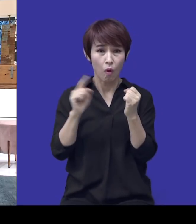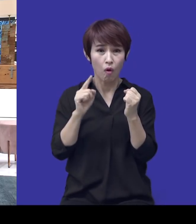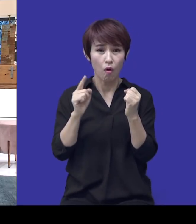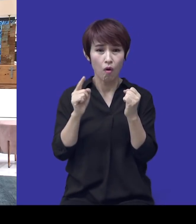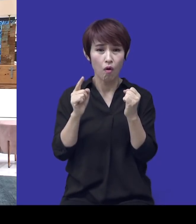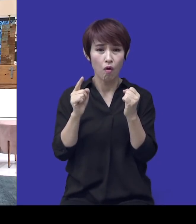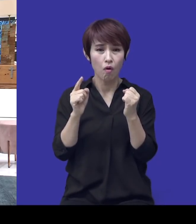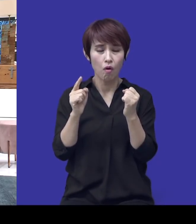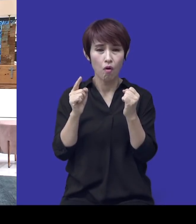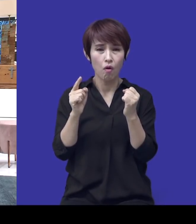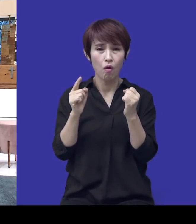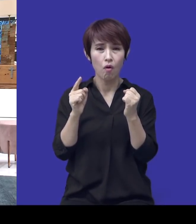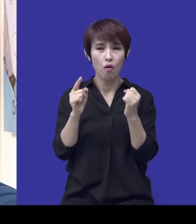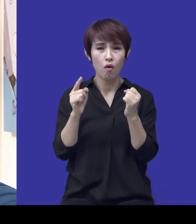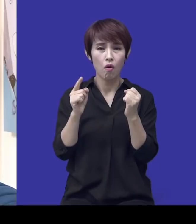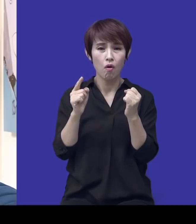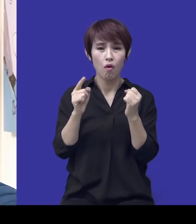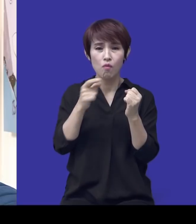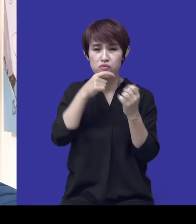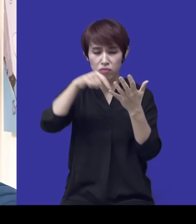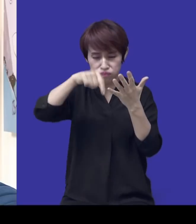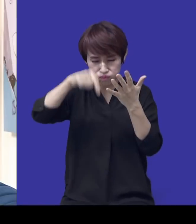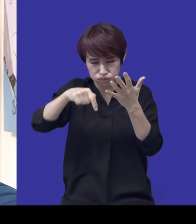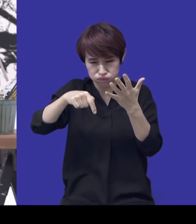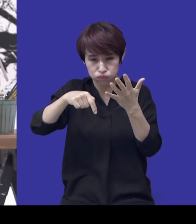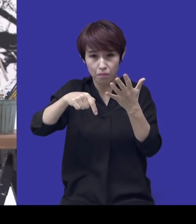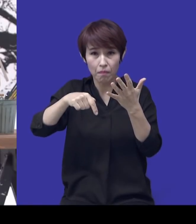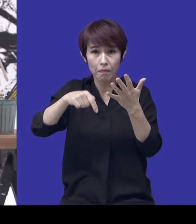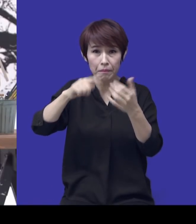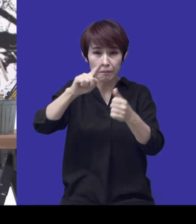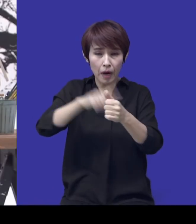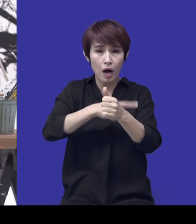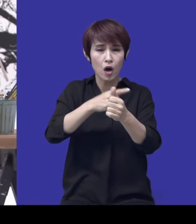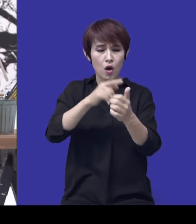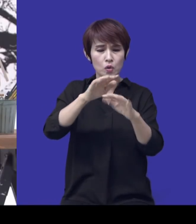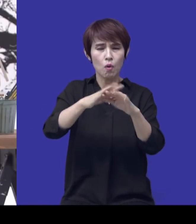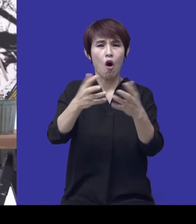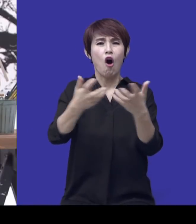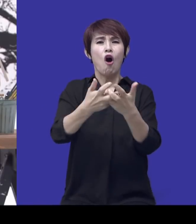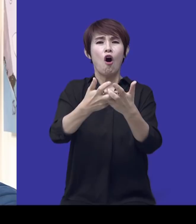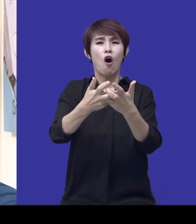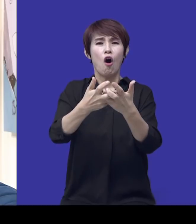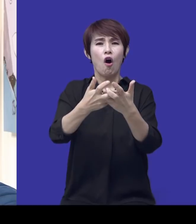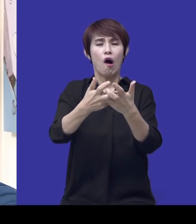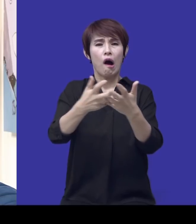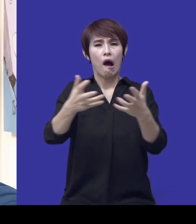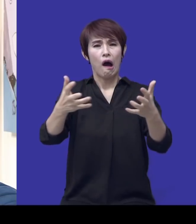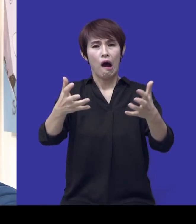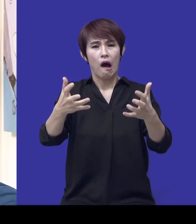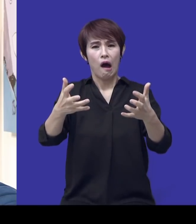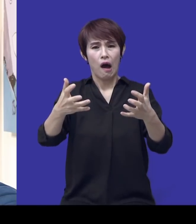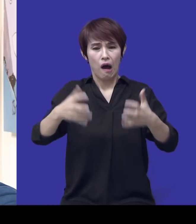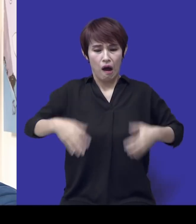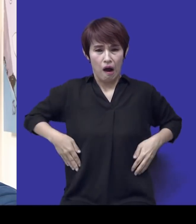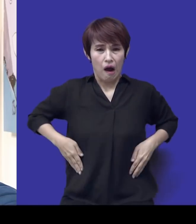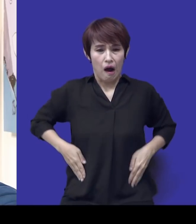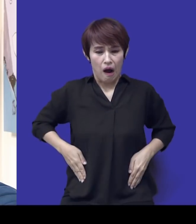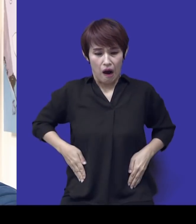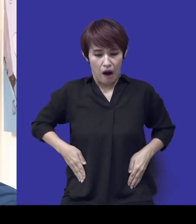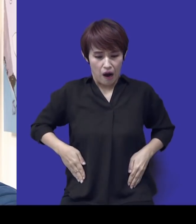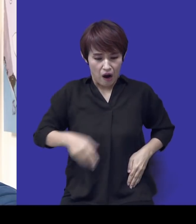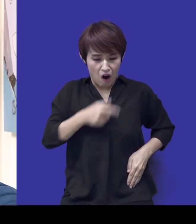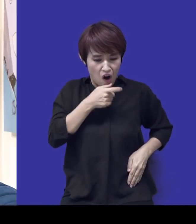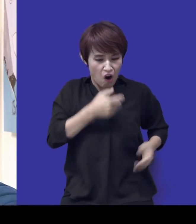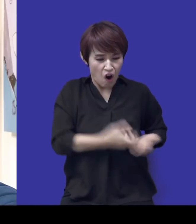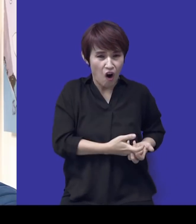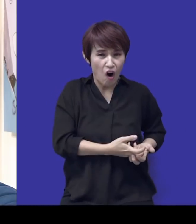기화가 되면서 열을 뺏어가서 손이 얼어요. 겨울에는. 또 이게 그러다 보니까 주머니도 다 얼어가지고